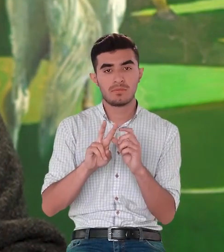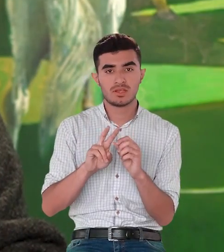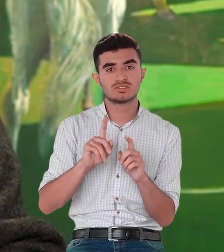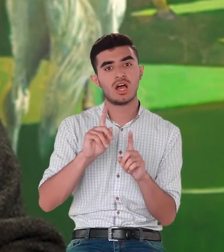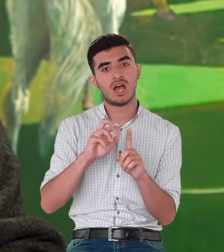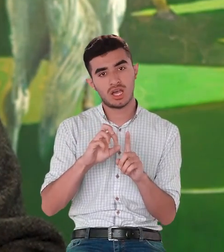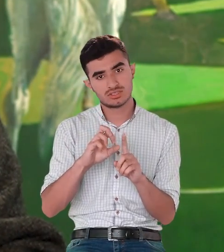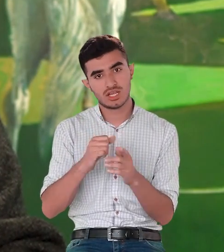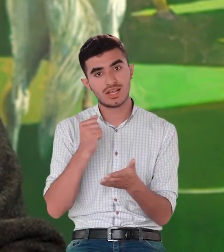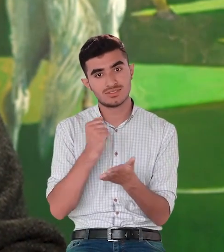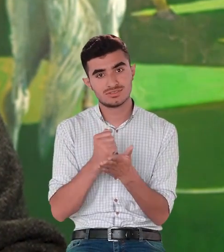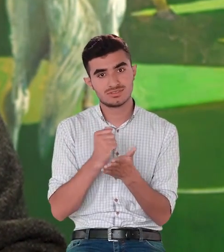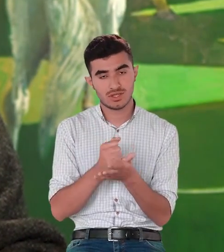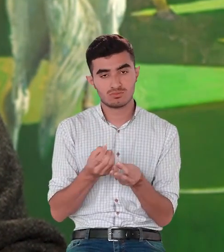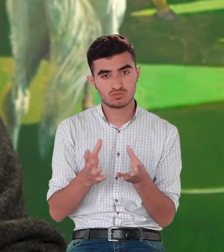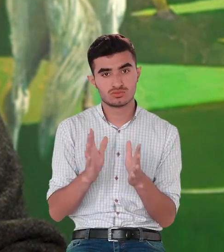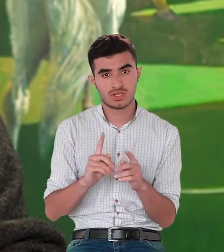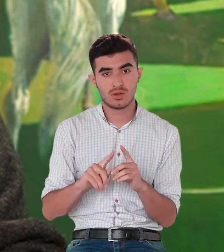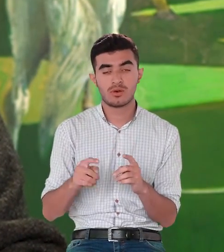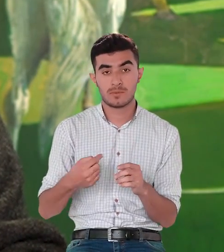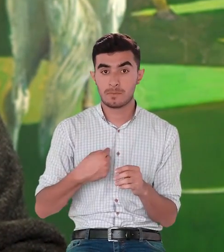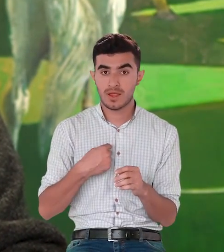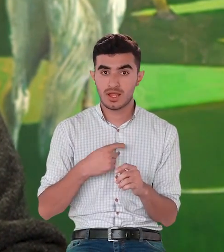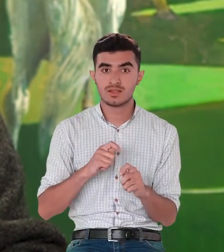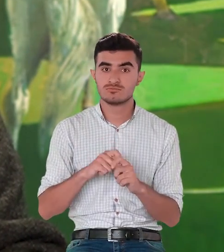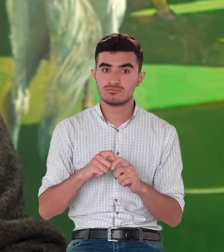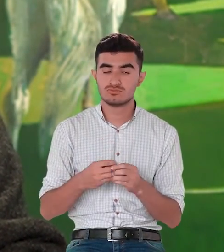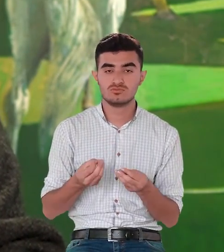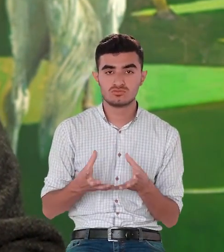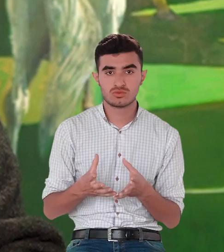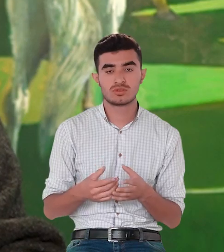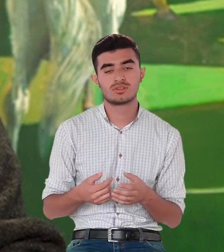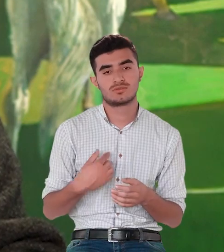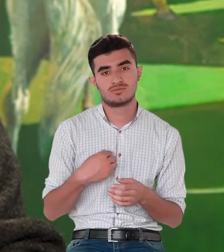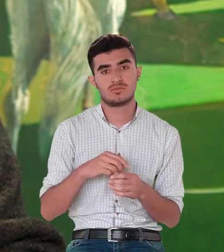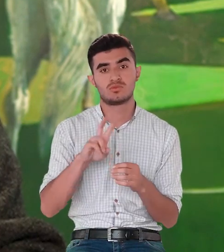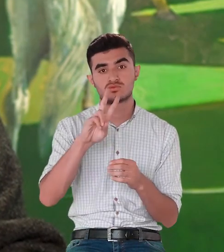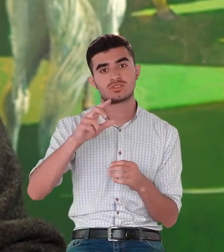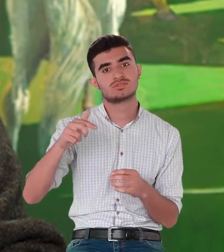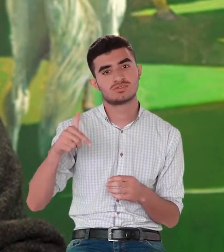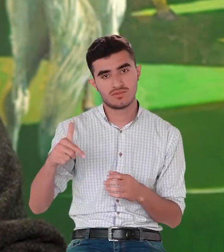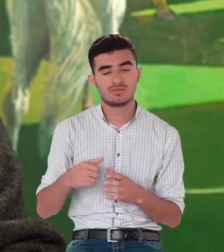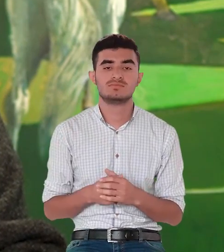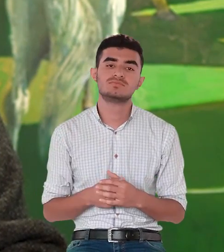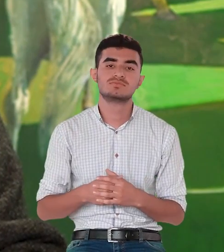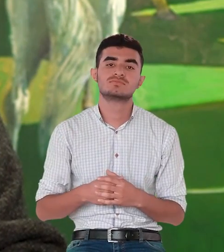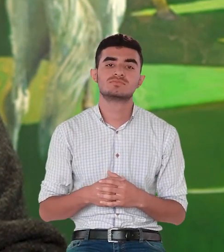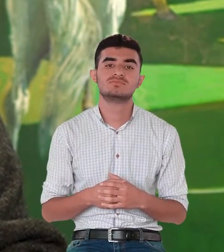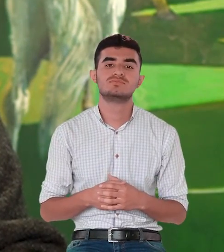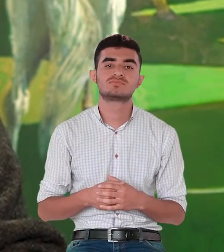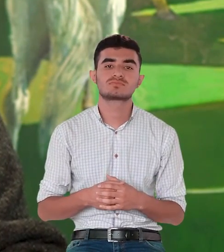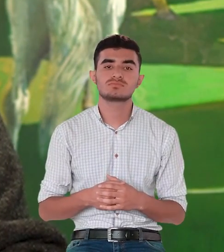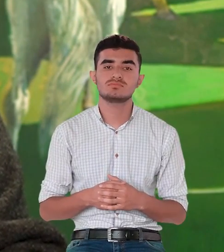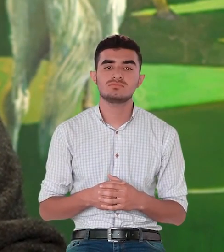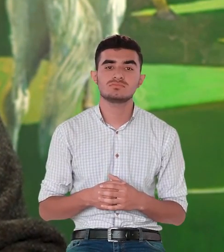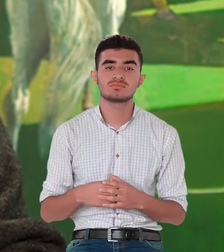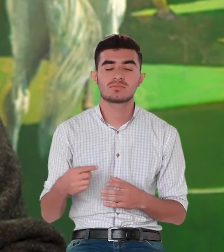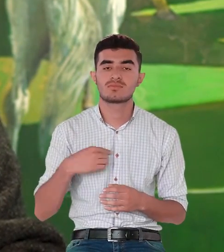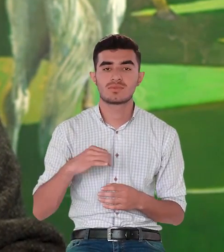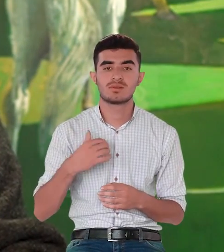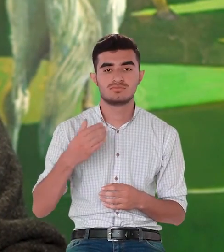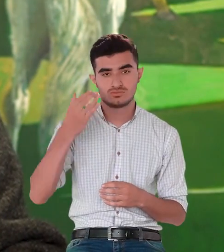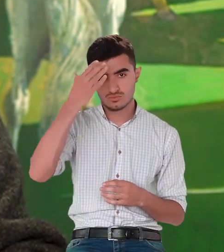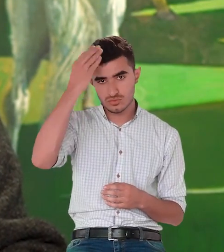ہے ذوالفقار علی بھٹو جب یہ پرائم منسٹر بنے، یہ قائد اعظم کی تصویر نیشنل اسمبلی کی اس سے پہلے بن چکی